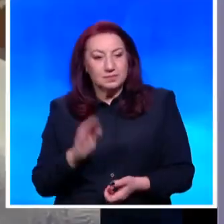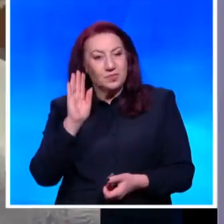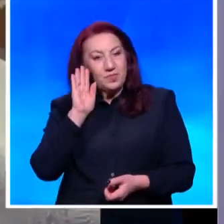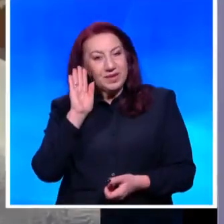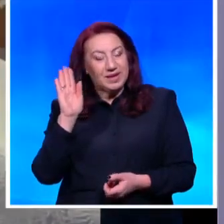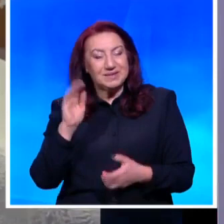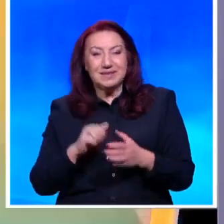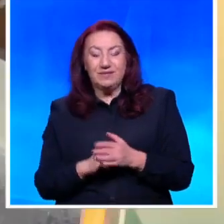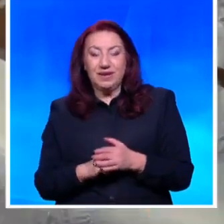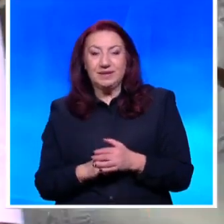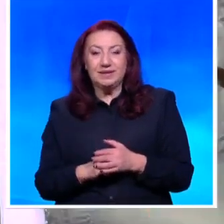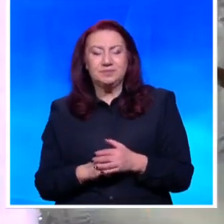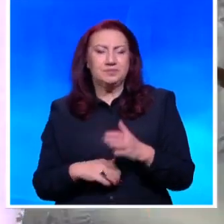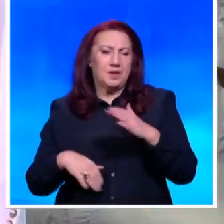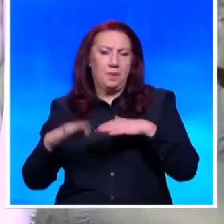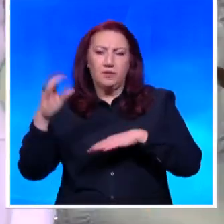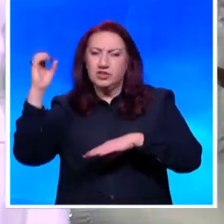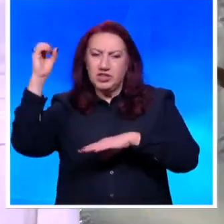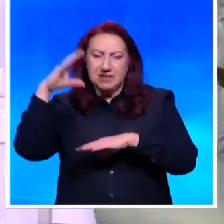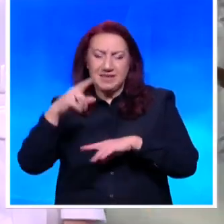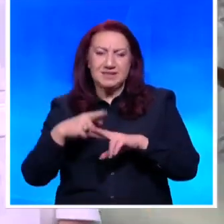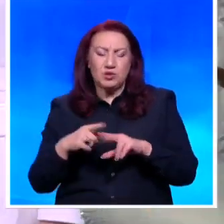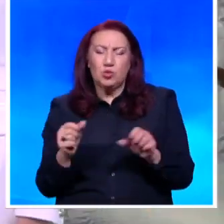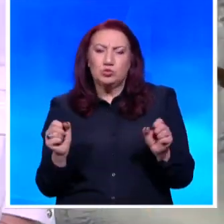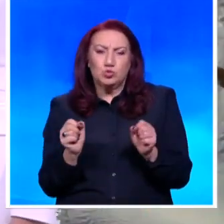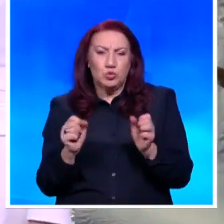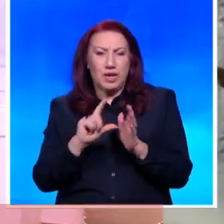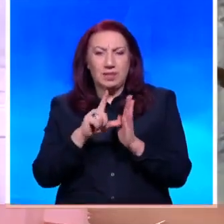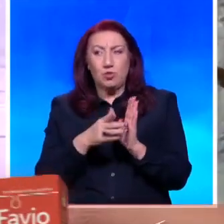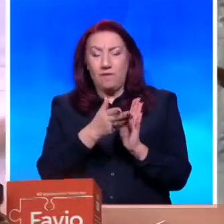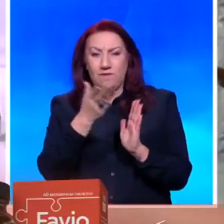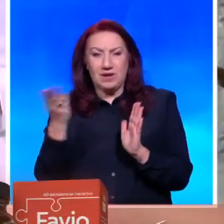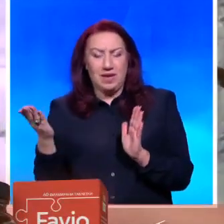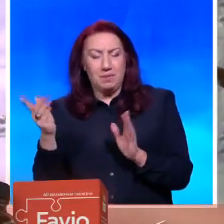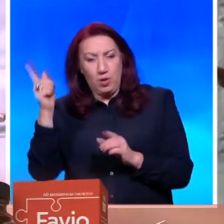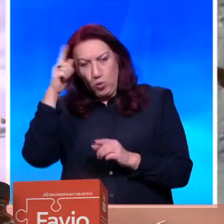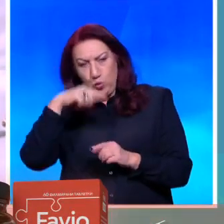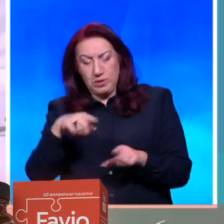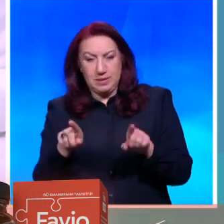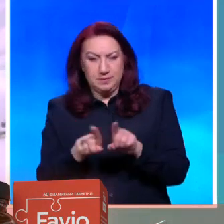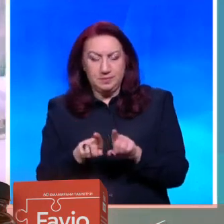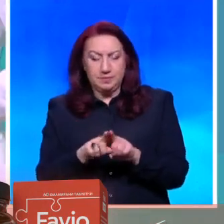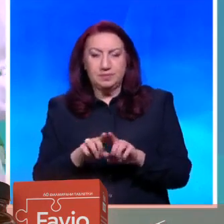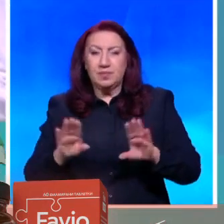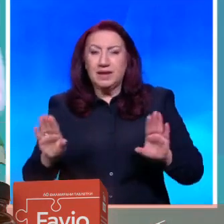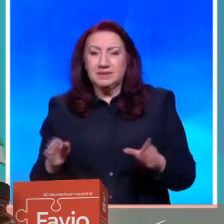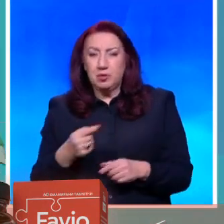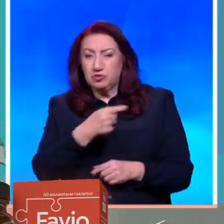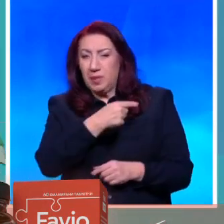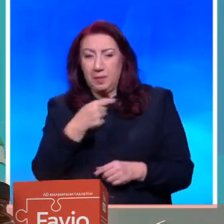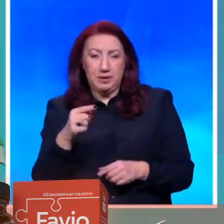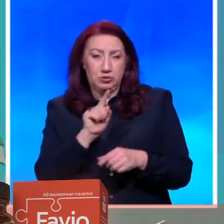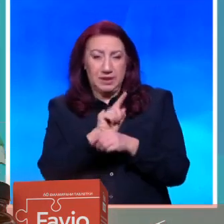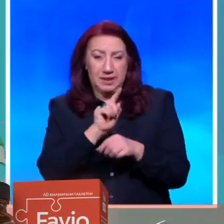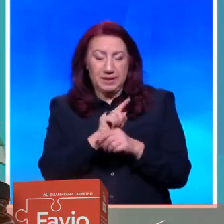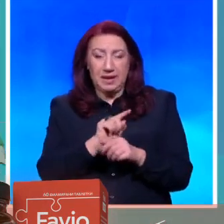Здравейте! Предимно слънчево, но студено време ни очаква и утре. Денят ще започне с температури от минус 11 до минус